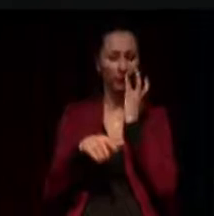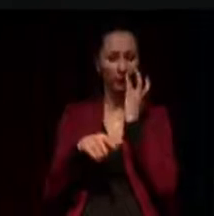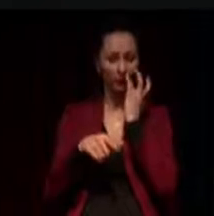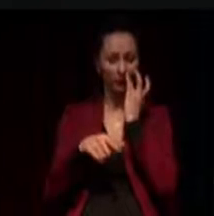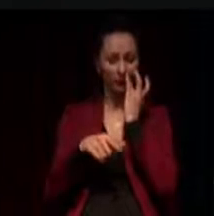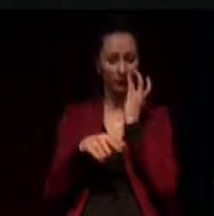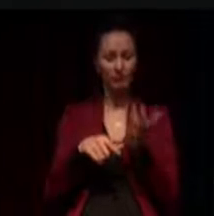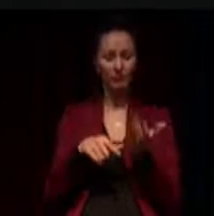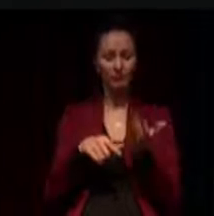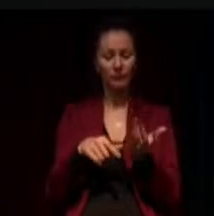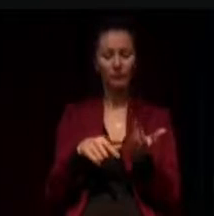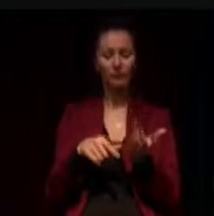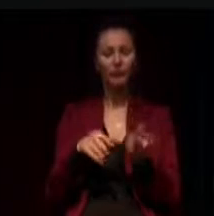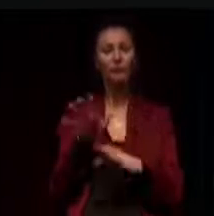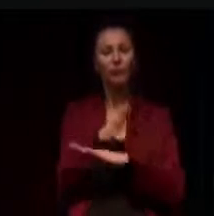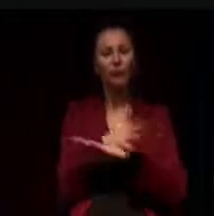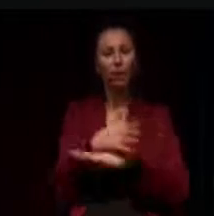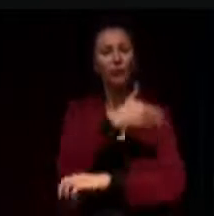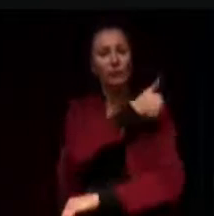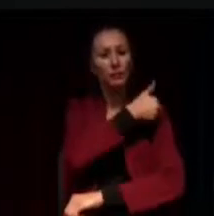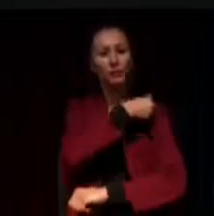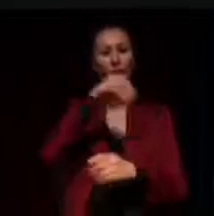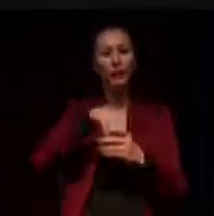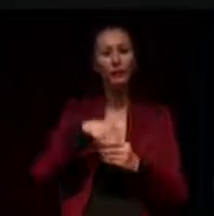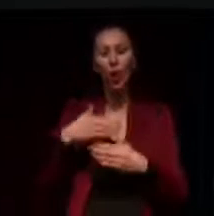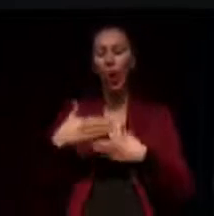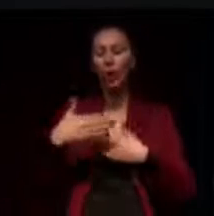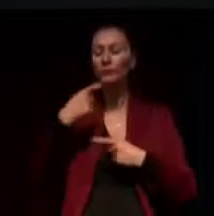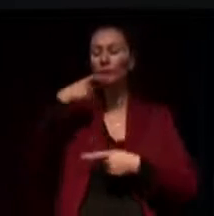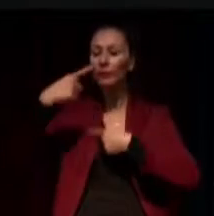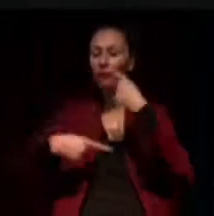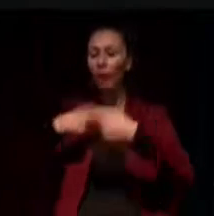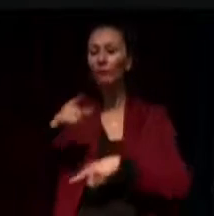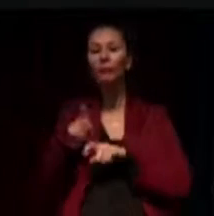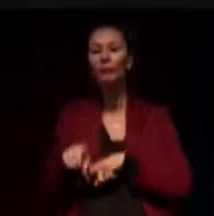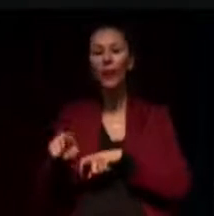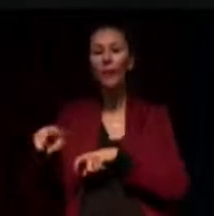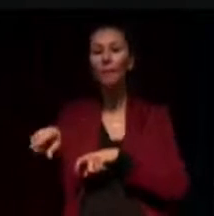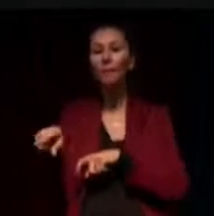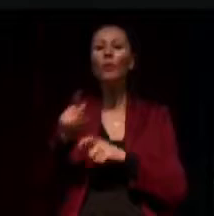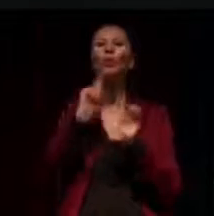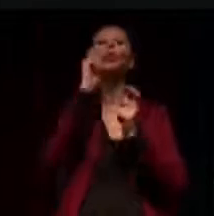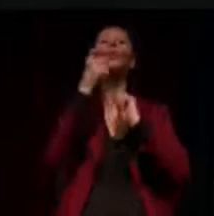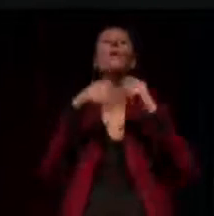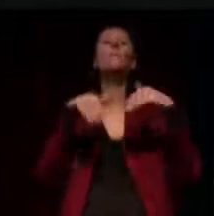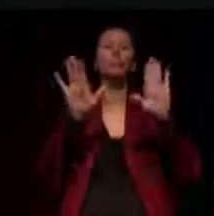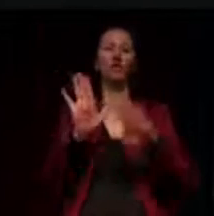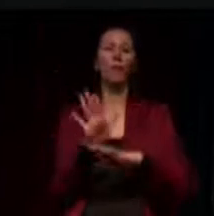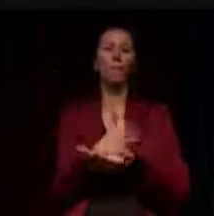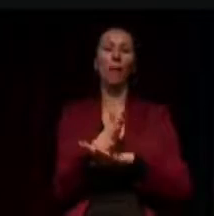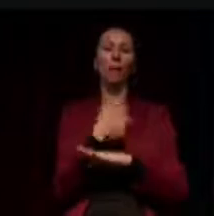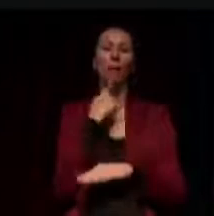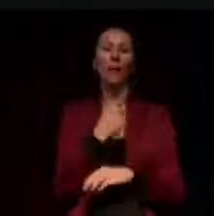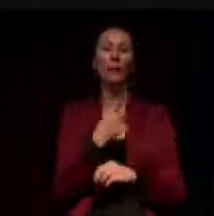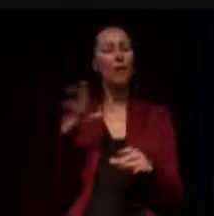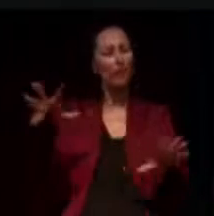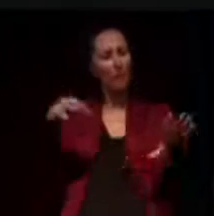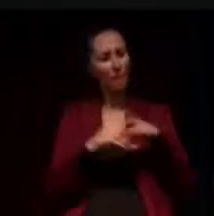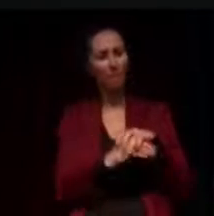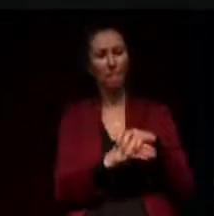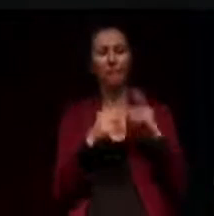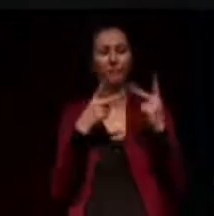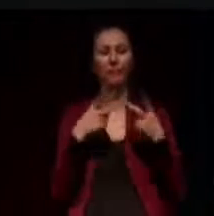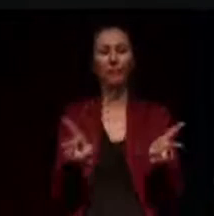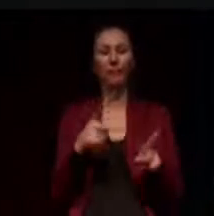hizmet demek önümüzdeki yıllarda ve onları takip eden yıllarda kullanmayacağınız malların alınması demektir. İçerisine her şeyi